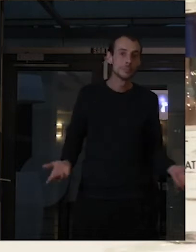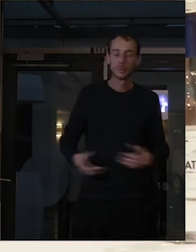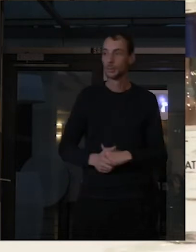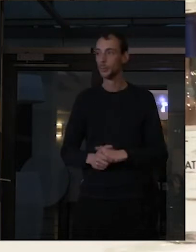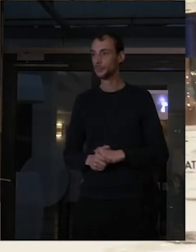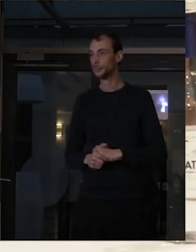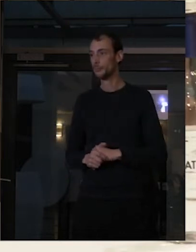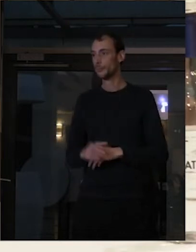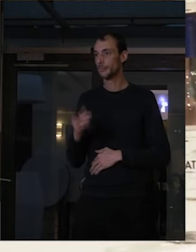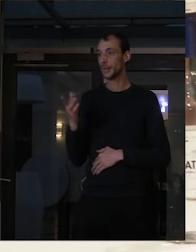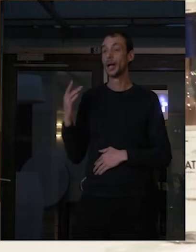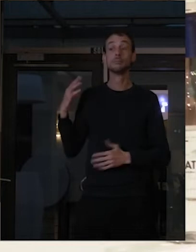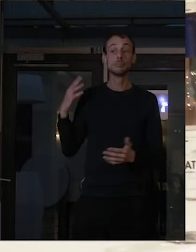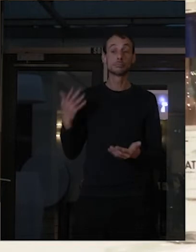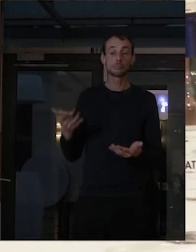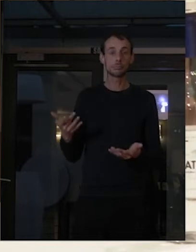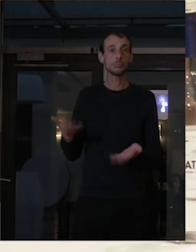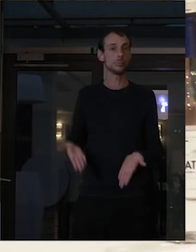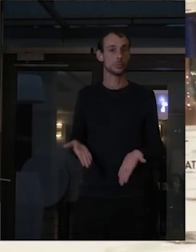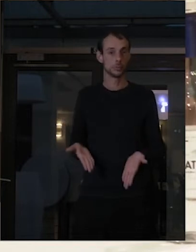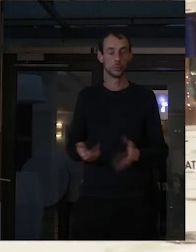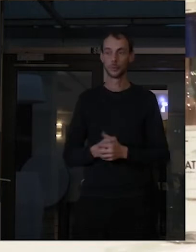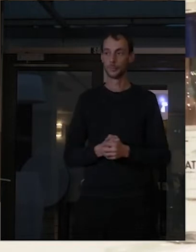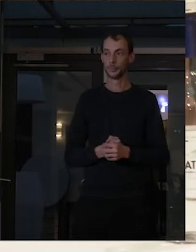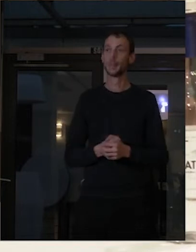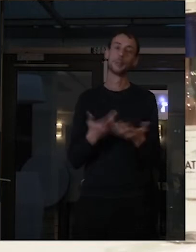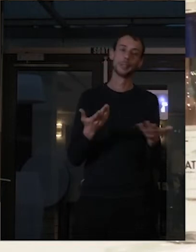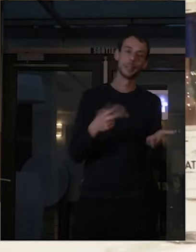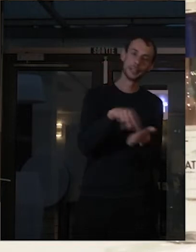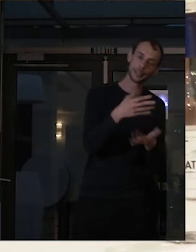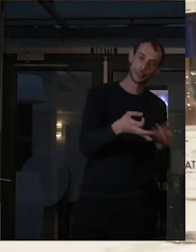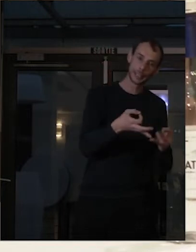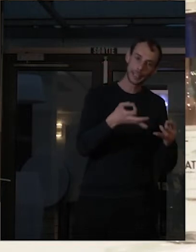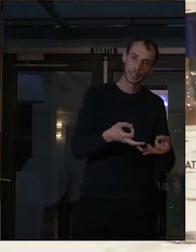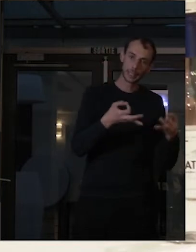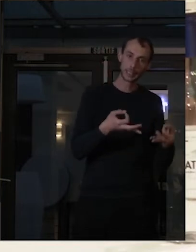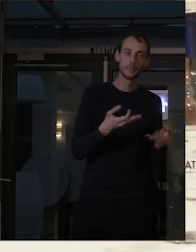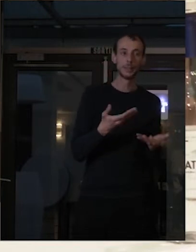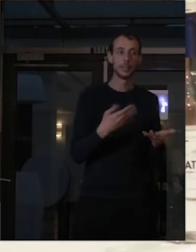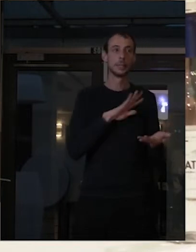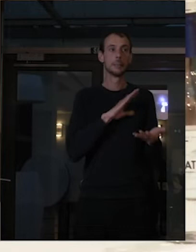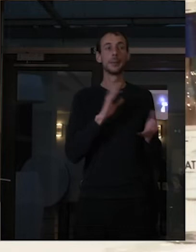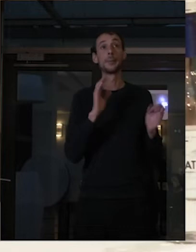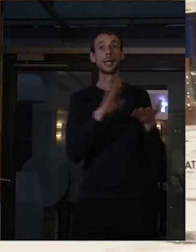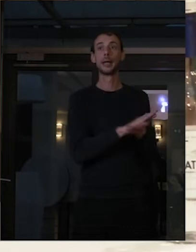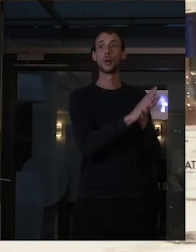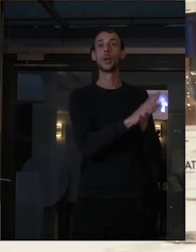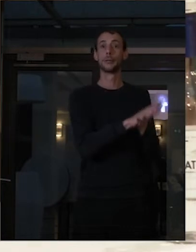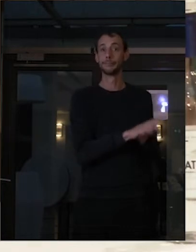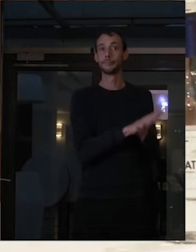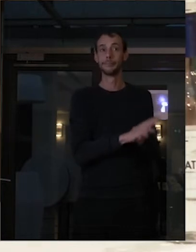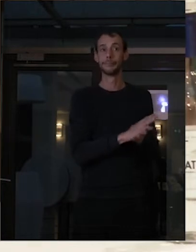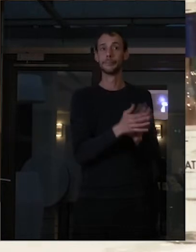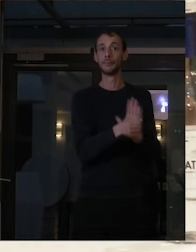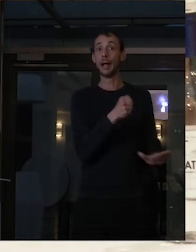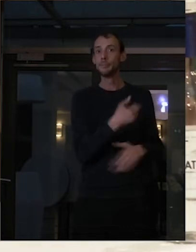Et aujourd'hui, donc en fait, et dans la danse classique, vu qu'il n'y avait pas forcément eu cette évolution-là, je pense pas que les